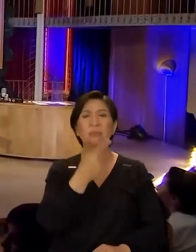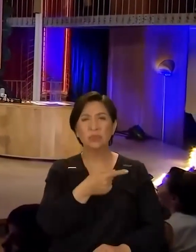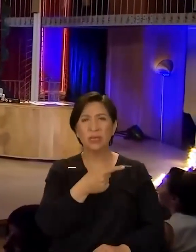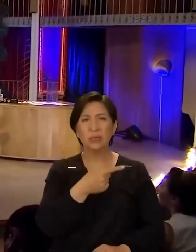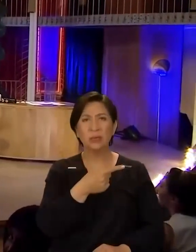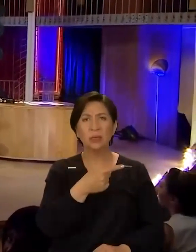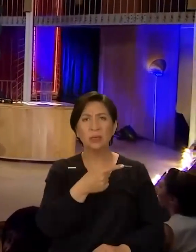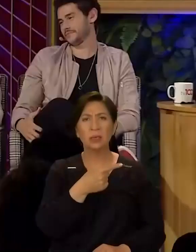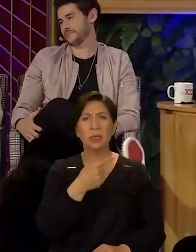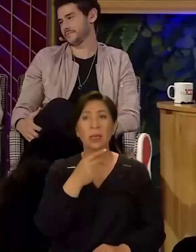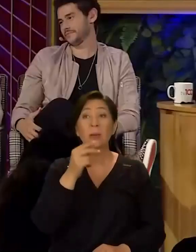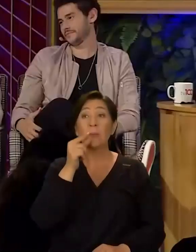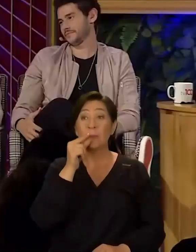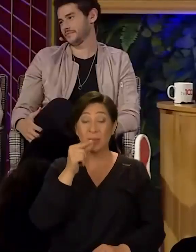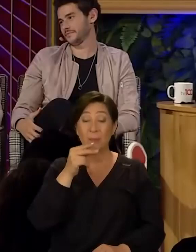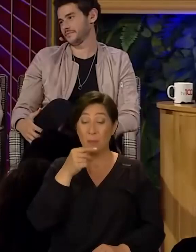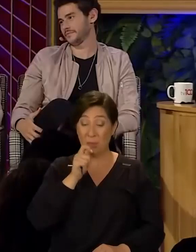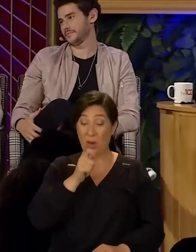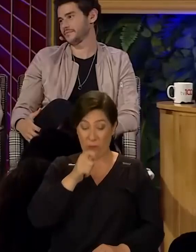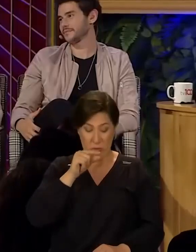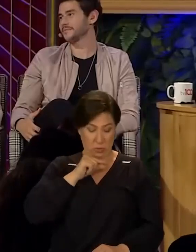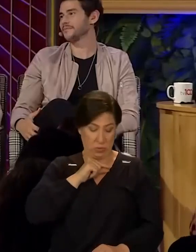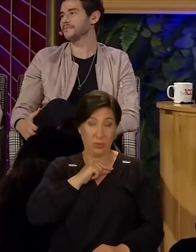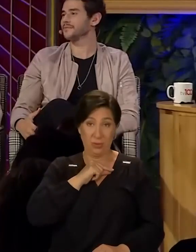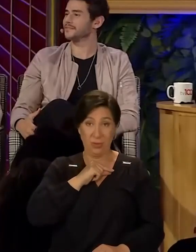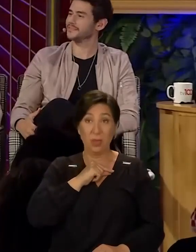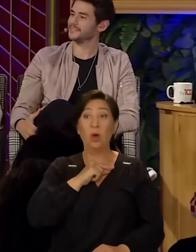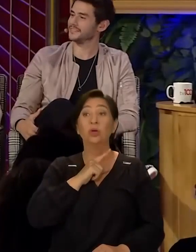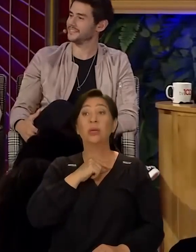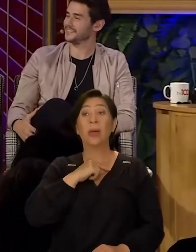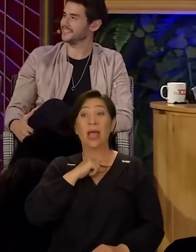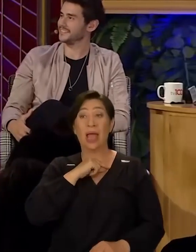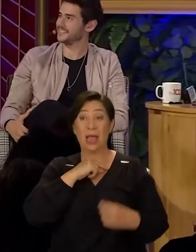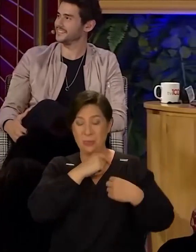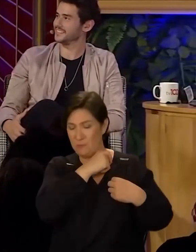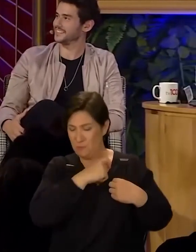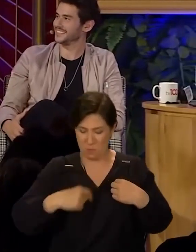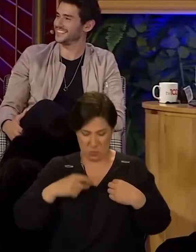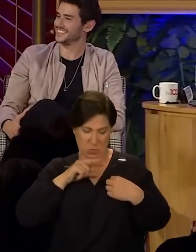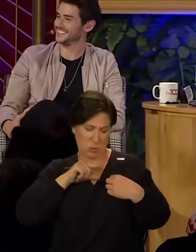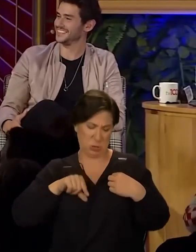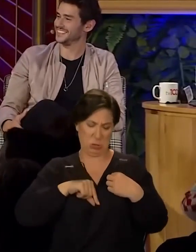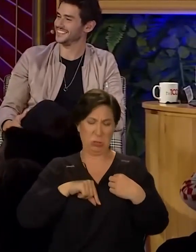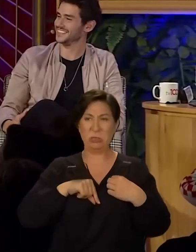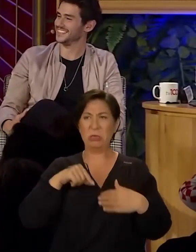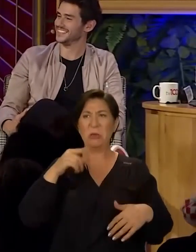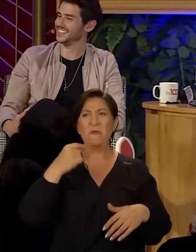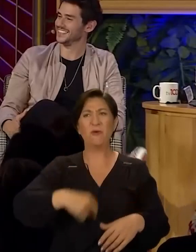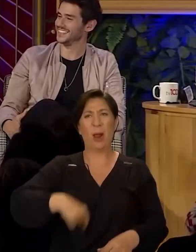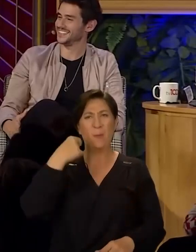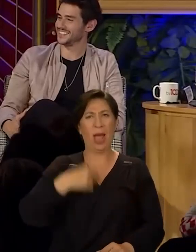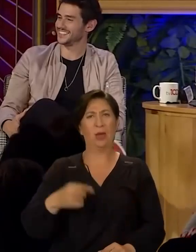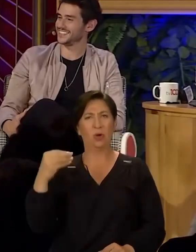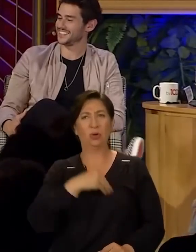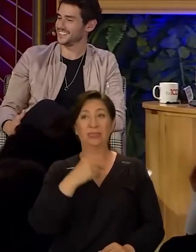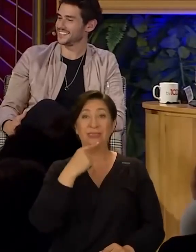ki, mikrofonu şuraya mı takalım demişler. O zaman enterime bir yarık açın. Oraya da